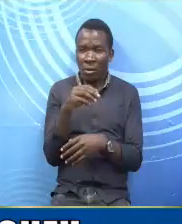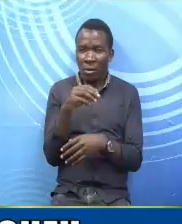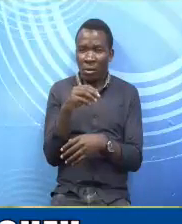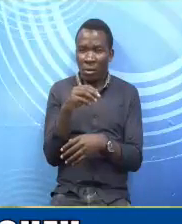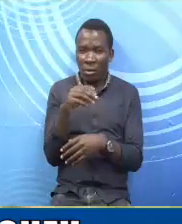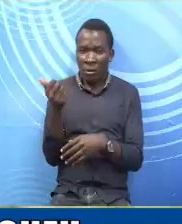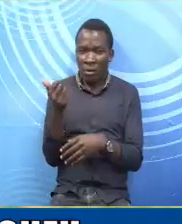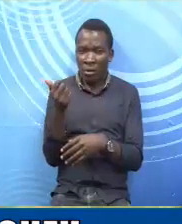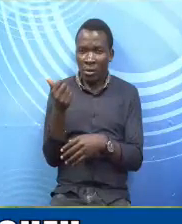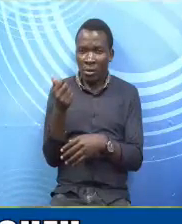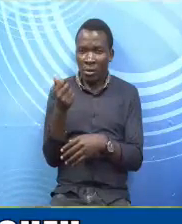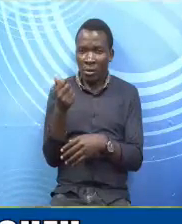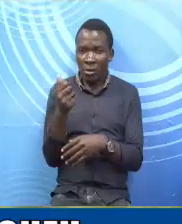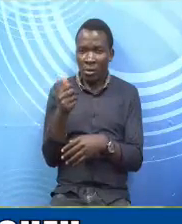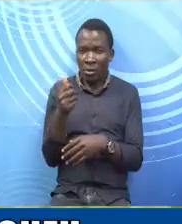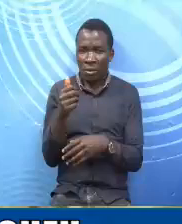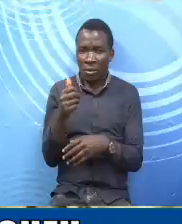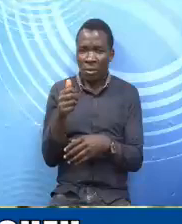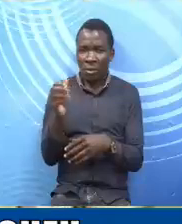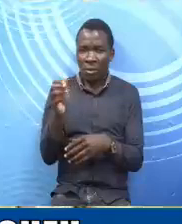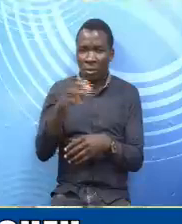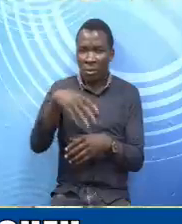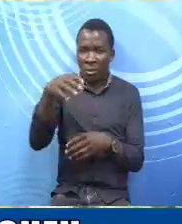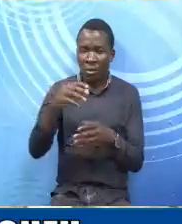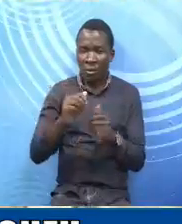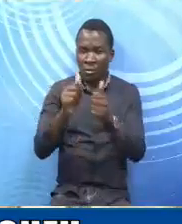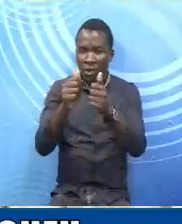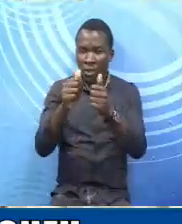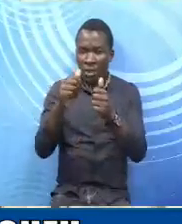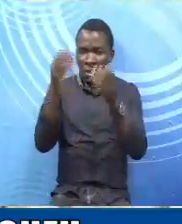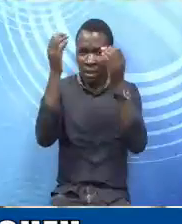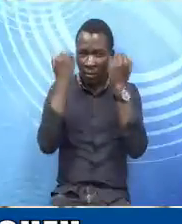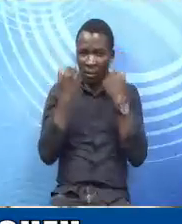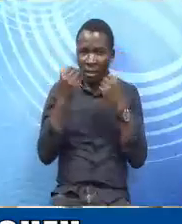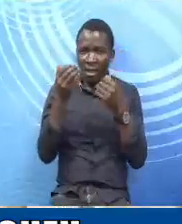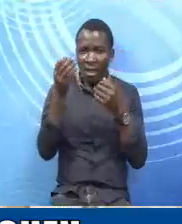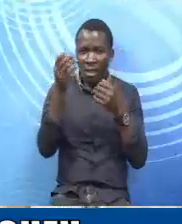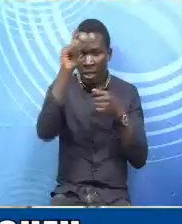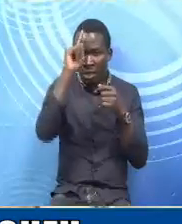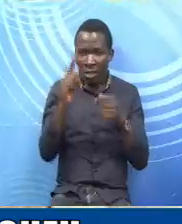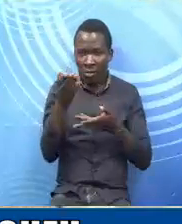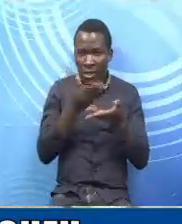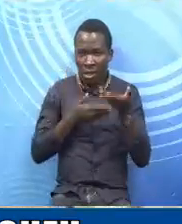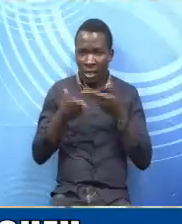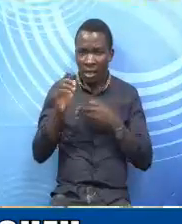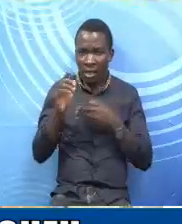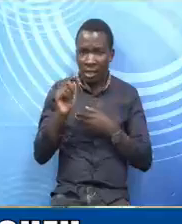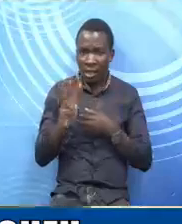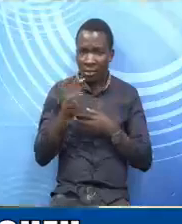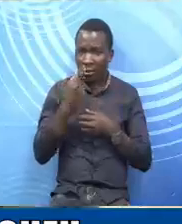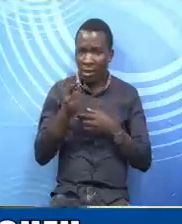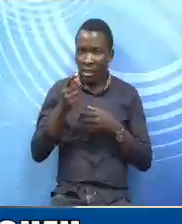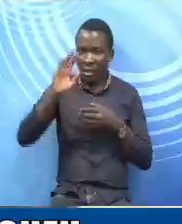ahe ubutabera buba abaturage baganiriye na BTN TV bagereranya gutinda gushaka ku basore nko